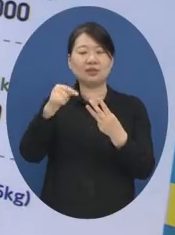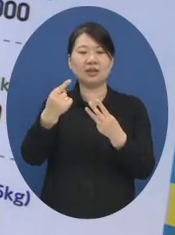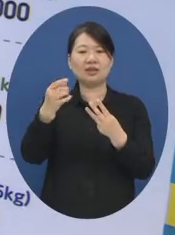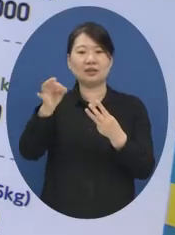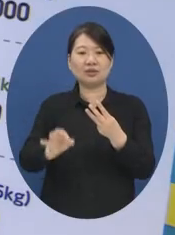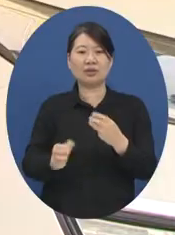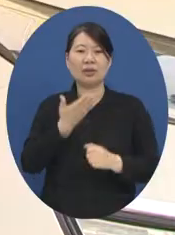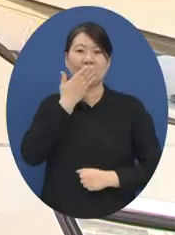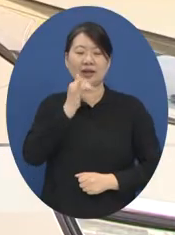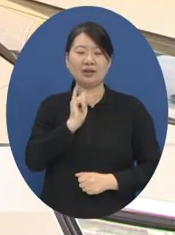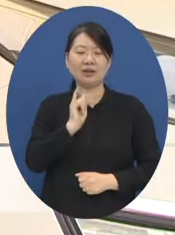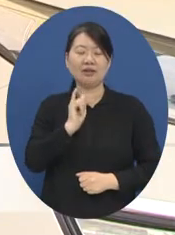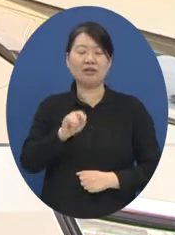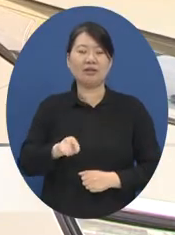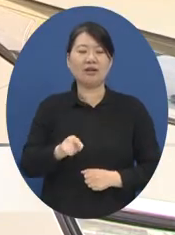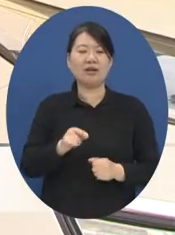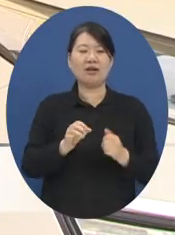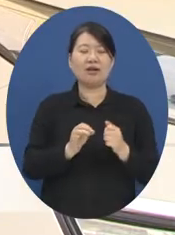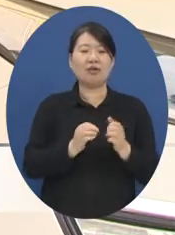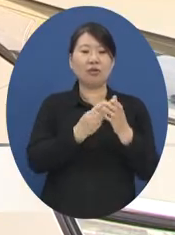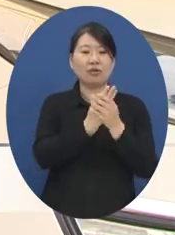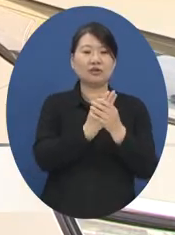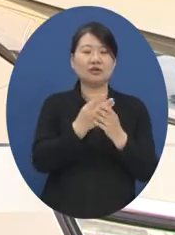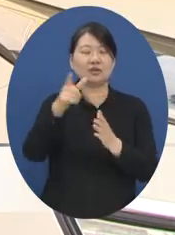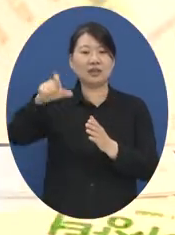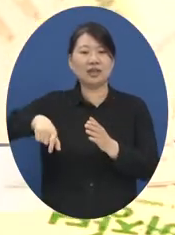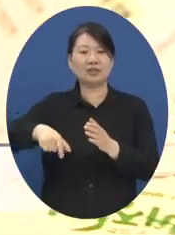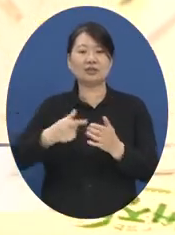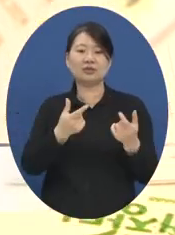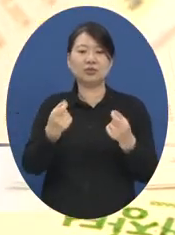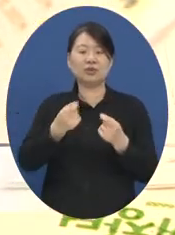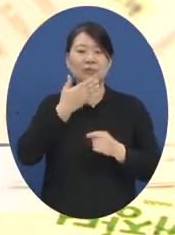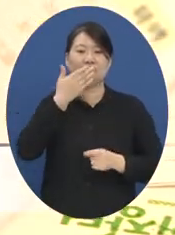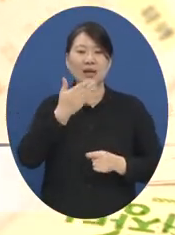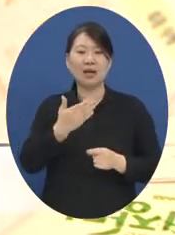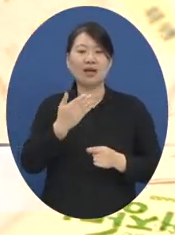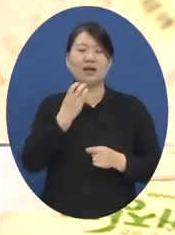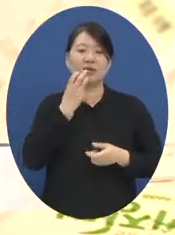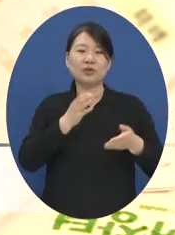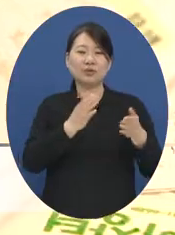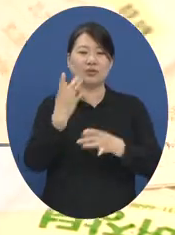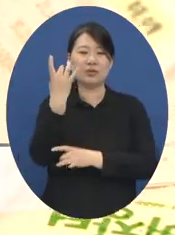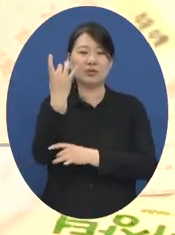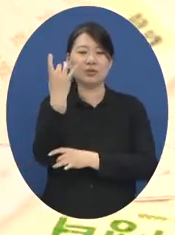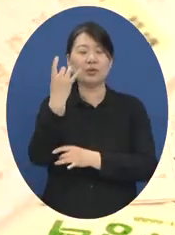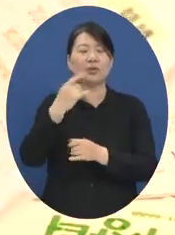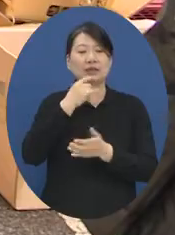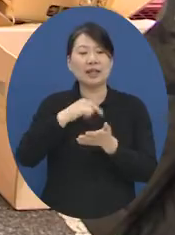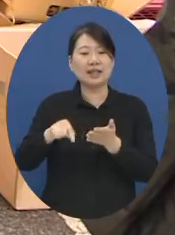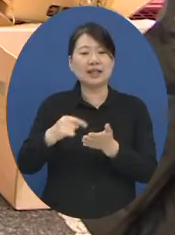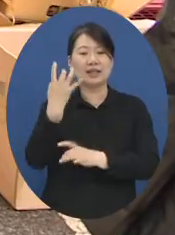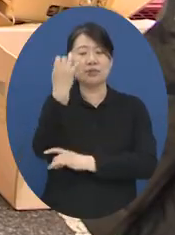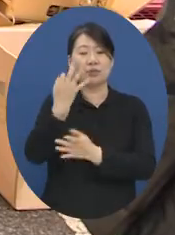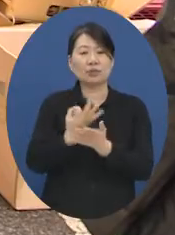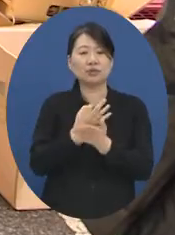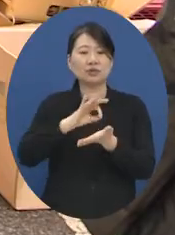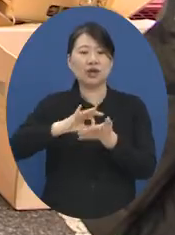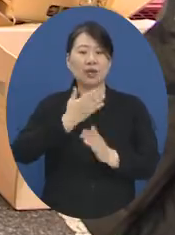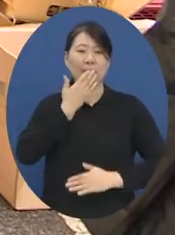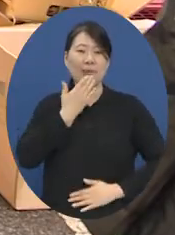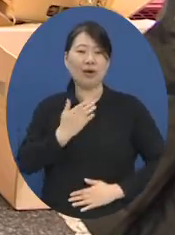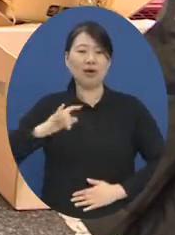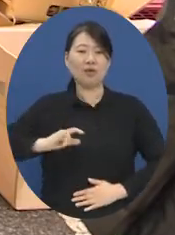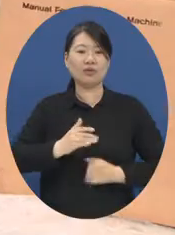수 있습니다 현금 카드결제 모두 가능하고 경기도 재난 기본소득 또 쓸 수 있습니다 코로 날 구로